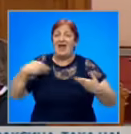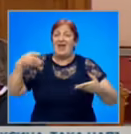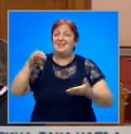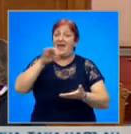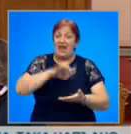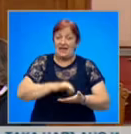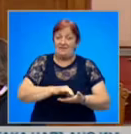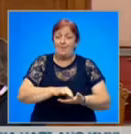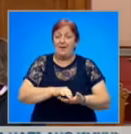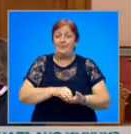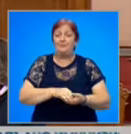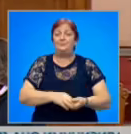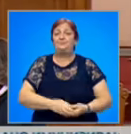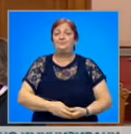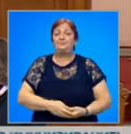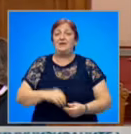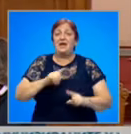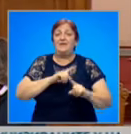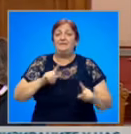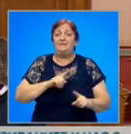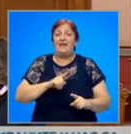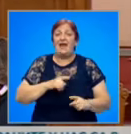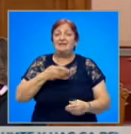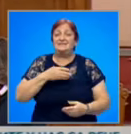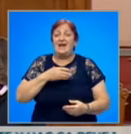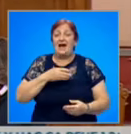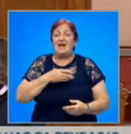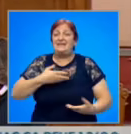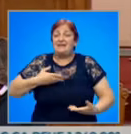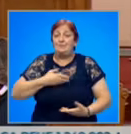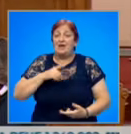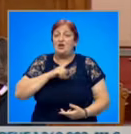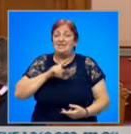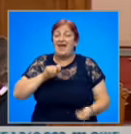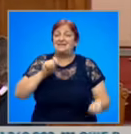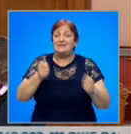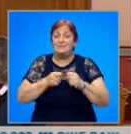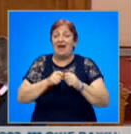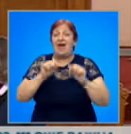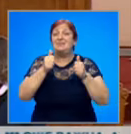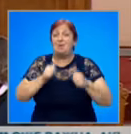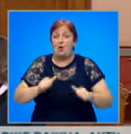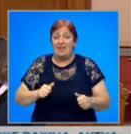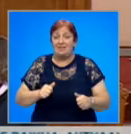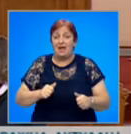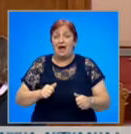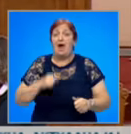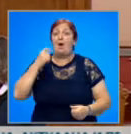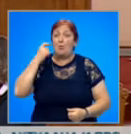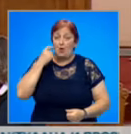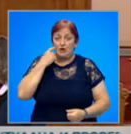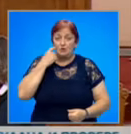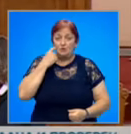Ние идваме, не е за изтремежа им, не е за смяна на модела